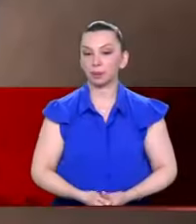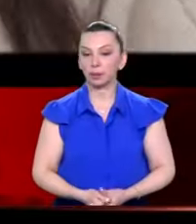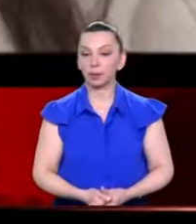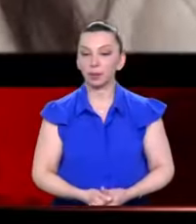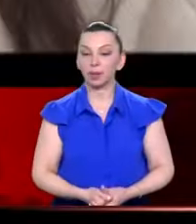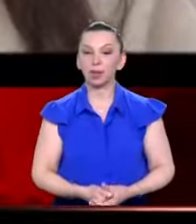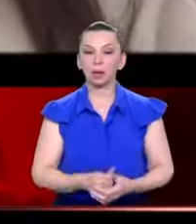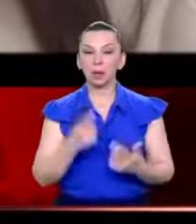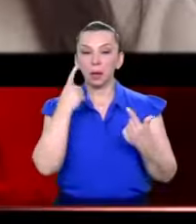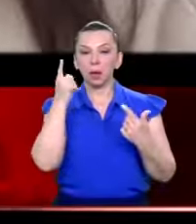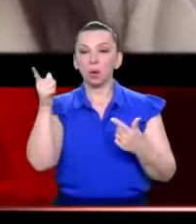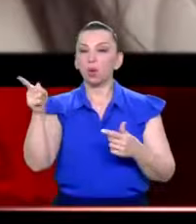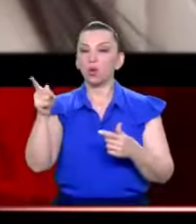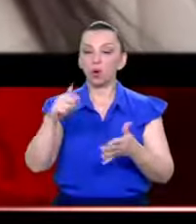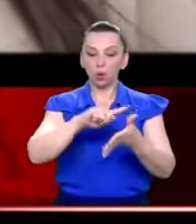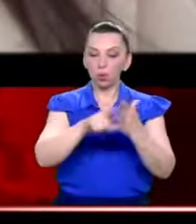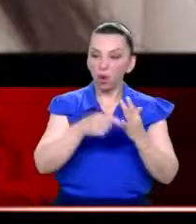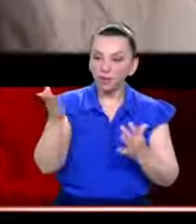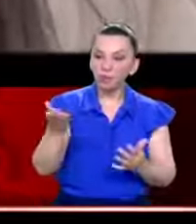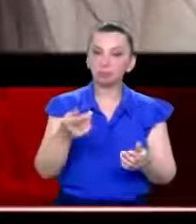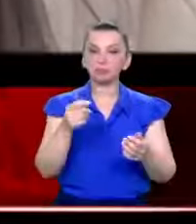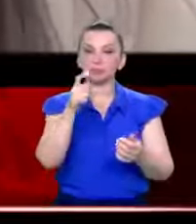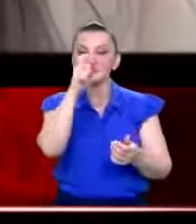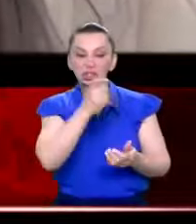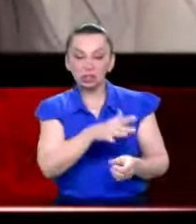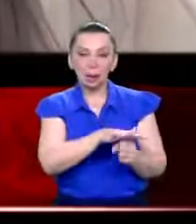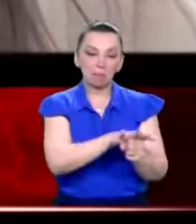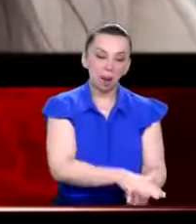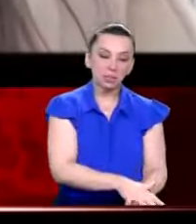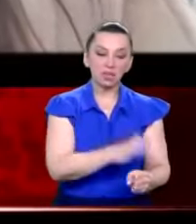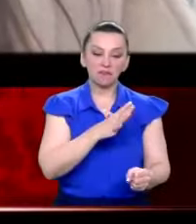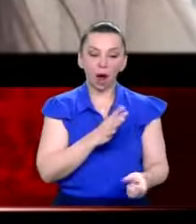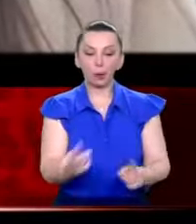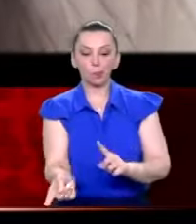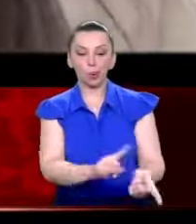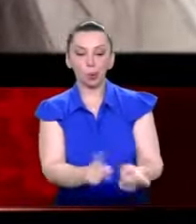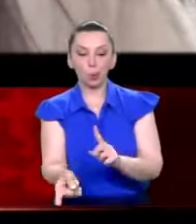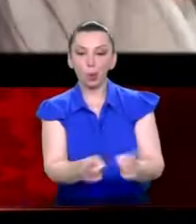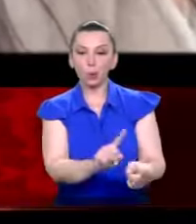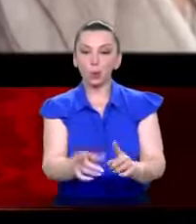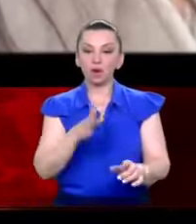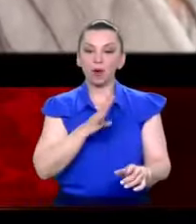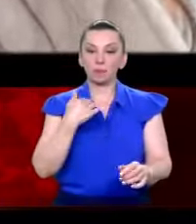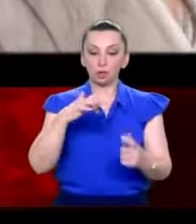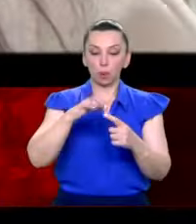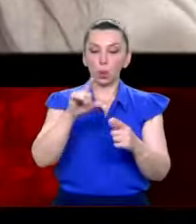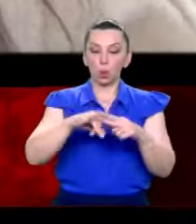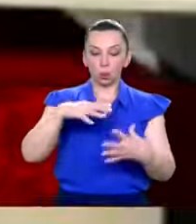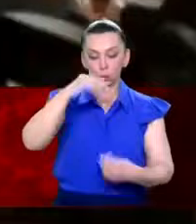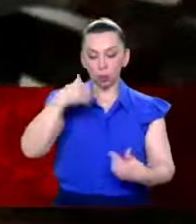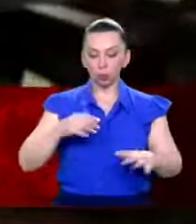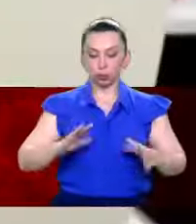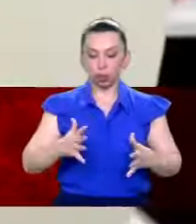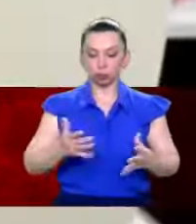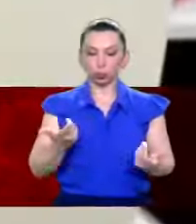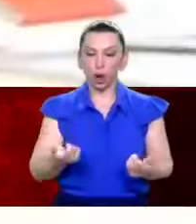baskı kurabiliyor Manipüle edebiliyorlar baskı oluşabiliyor üstümüzde bu Ruh sağlığımızı bayağı etkileye